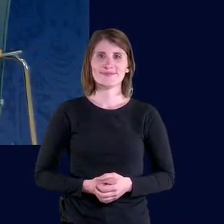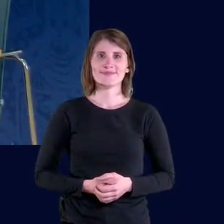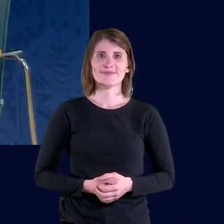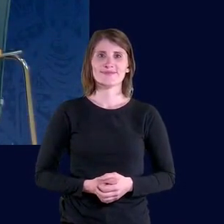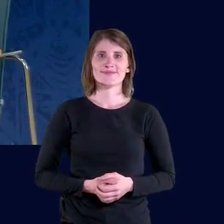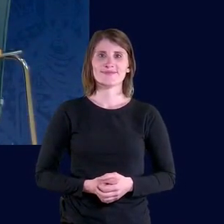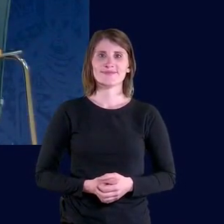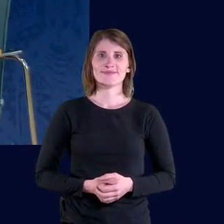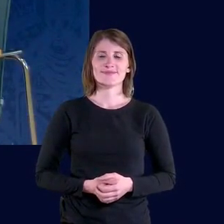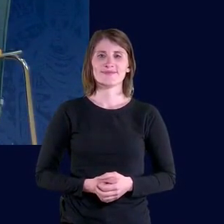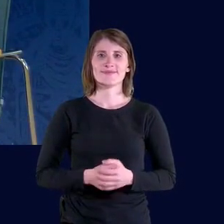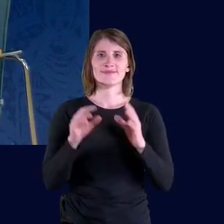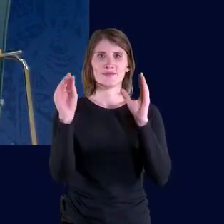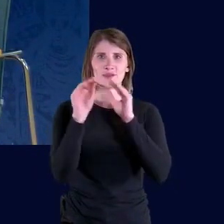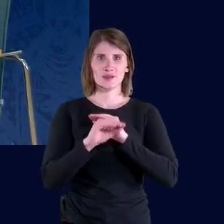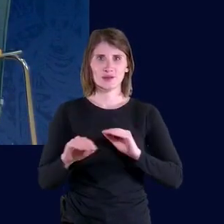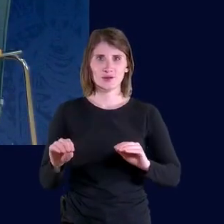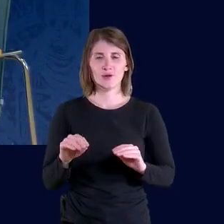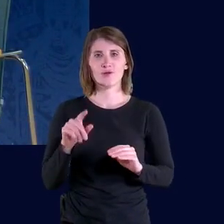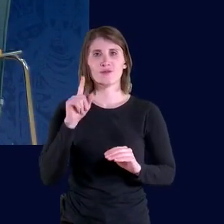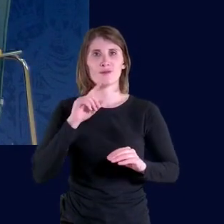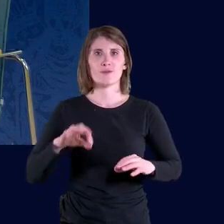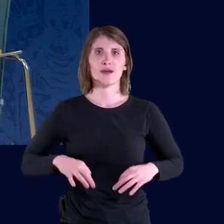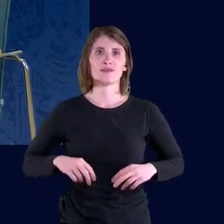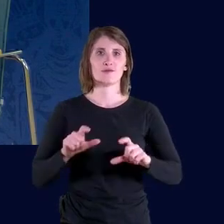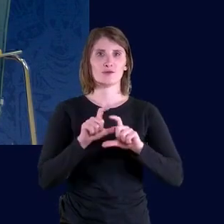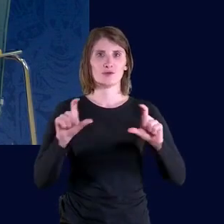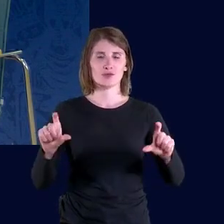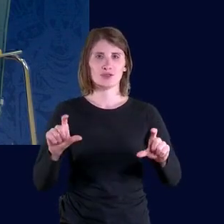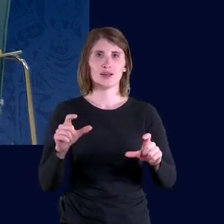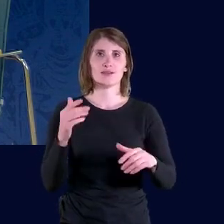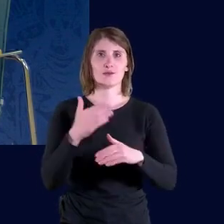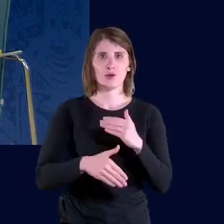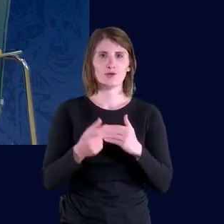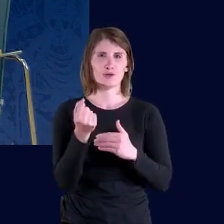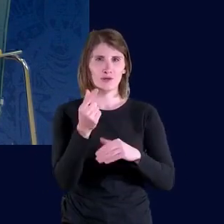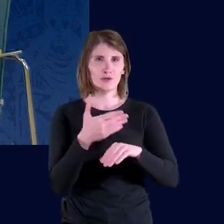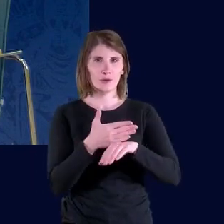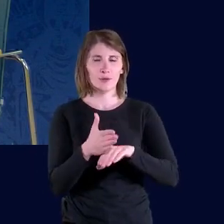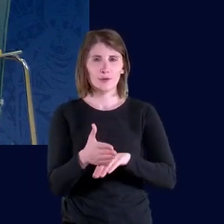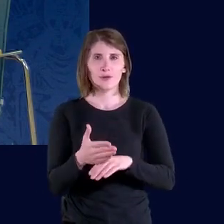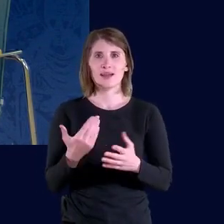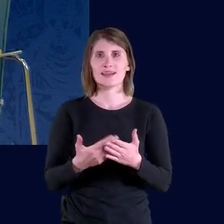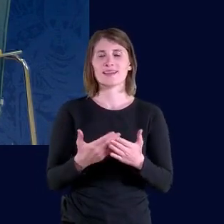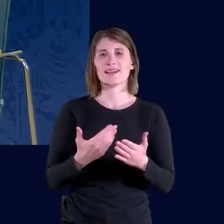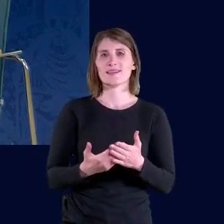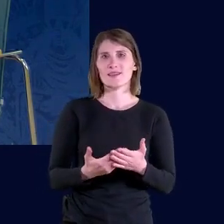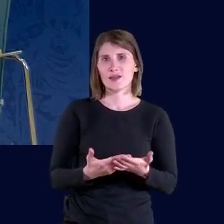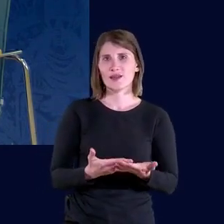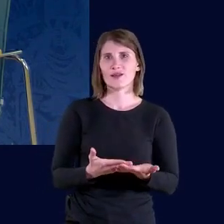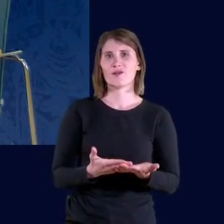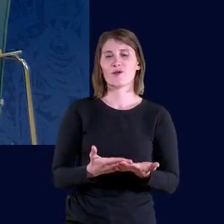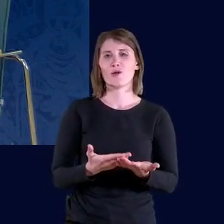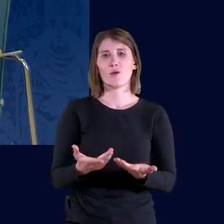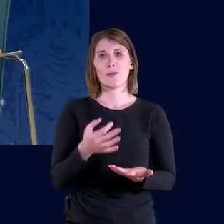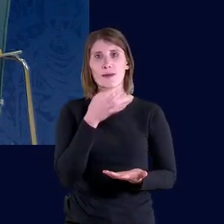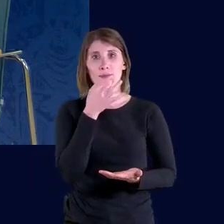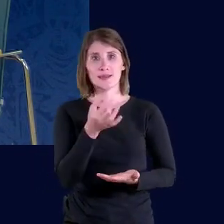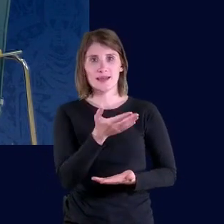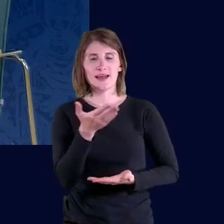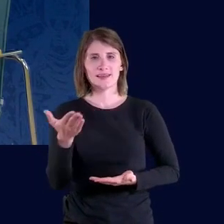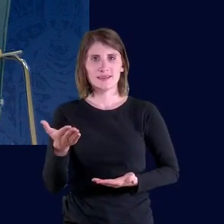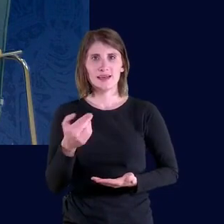w przenośni państwo czas naszej sesji dobiegł końca a nawet go przekroczyliśmy związku z tym na państwa pytania